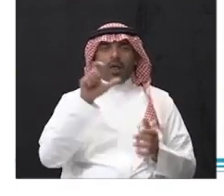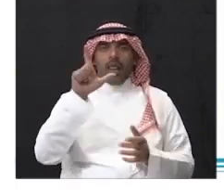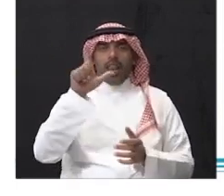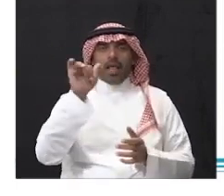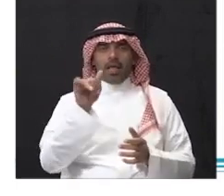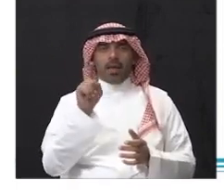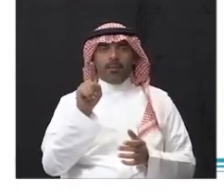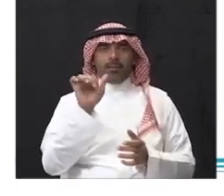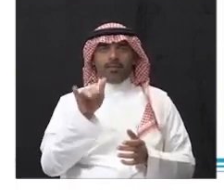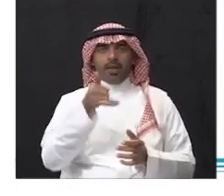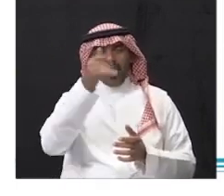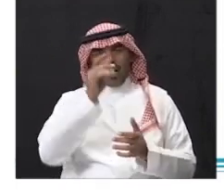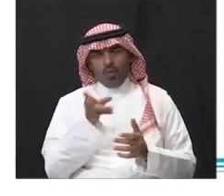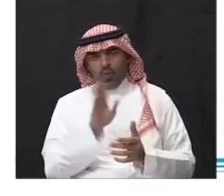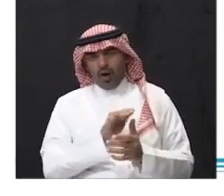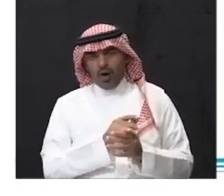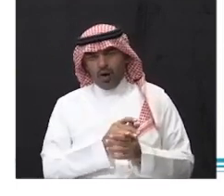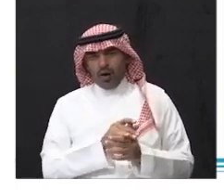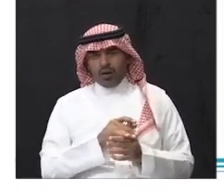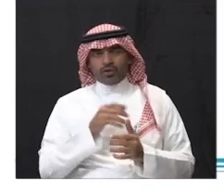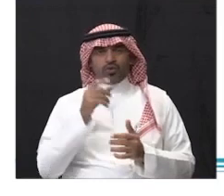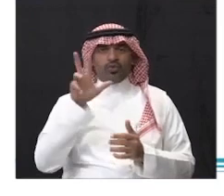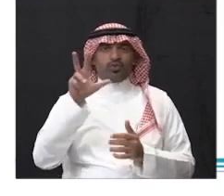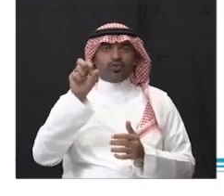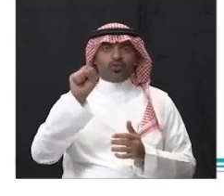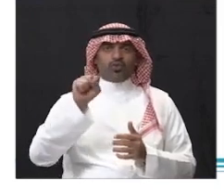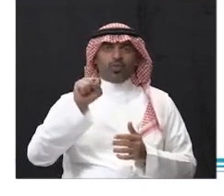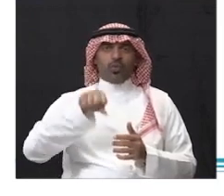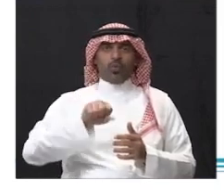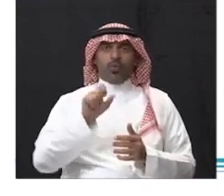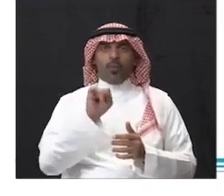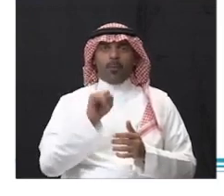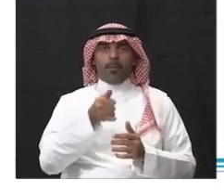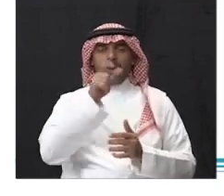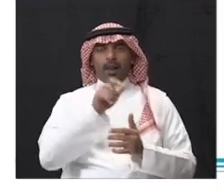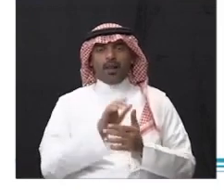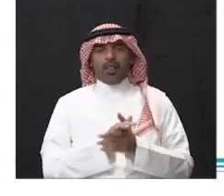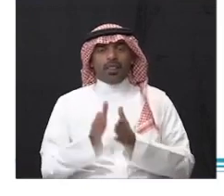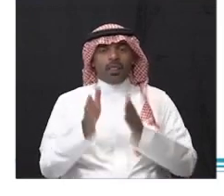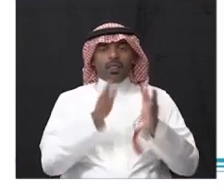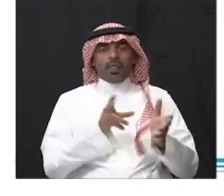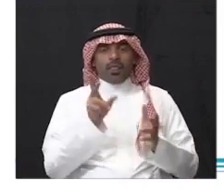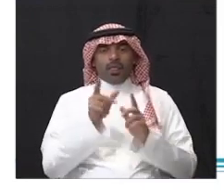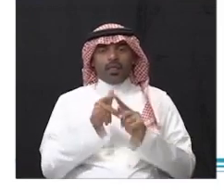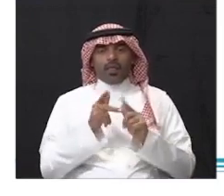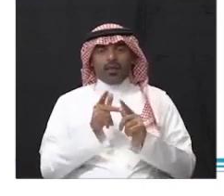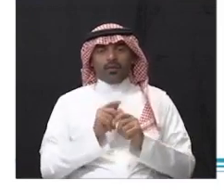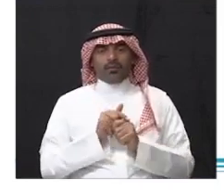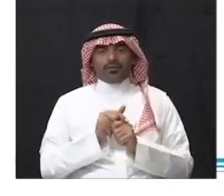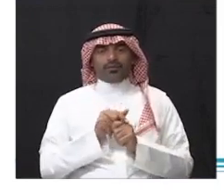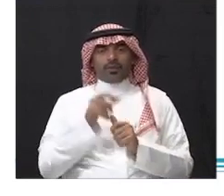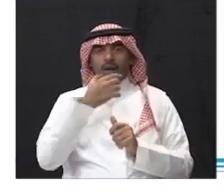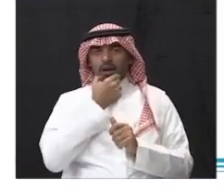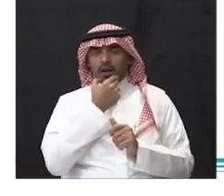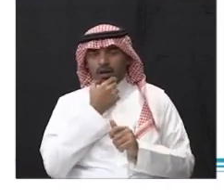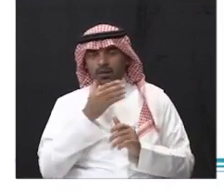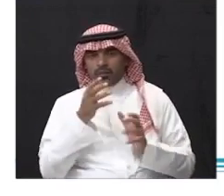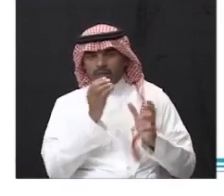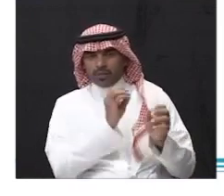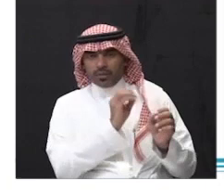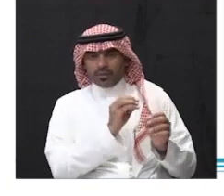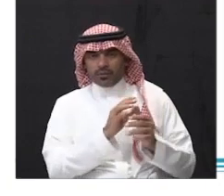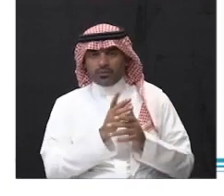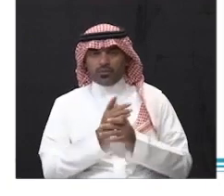الوصاية البريطانية على تنجانيقا بين قوسين تنزانيا حاليا، وصاية اتحاد جنوب